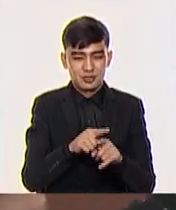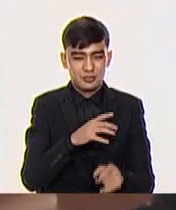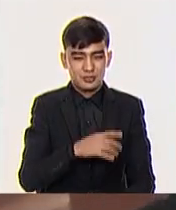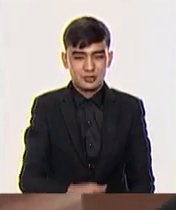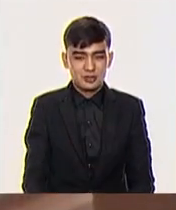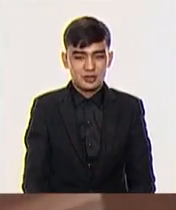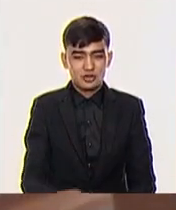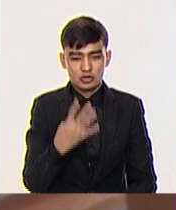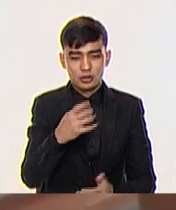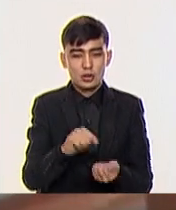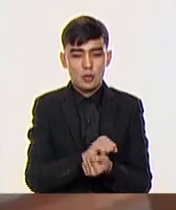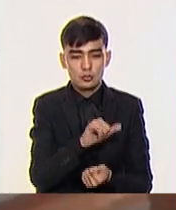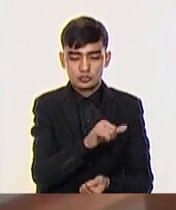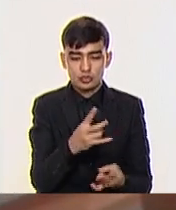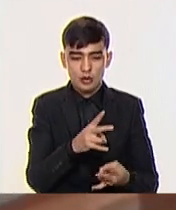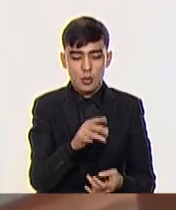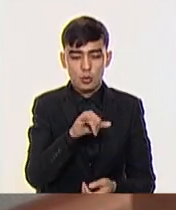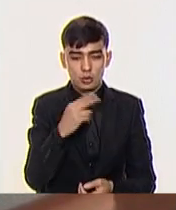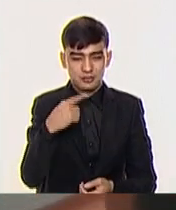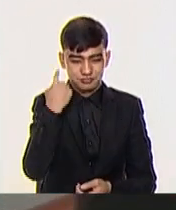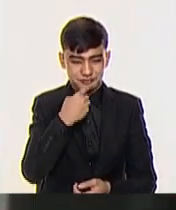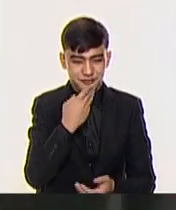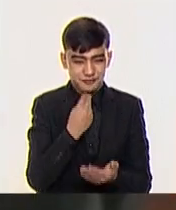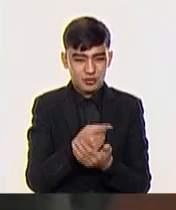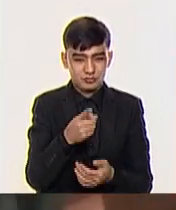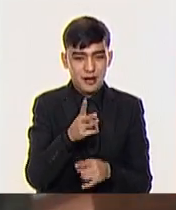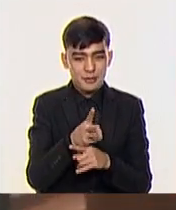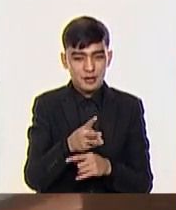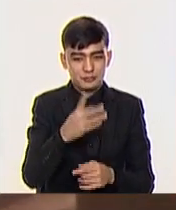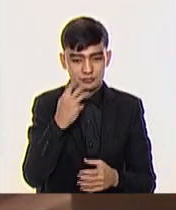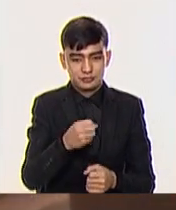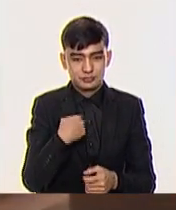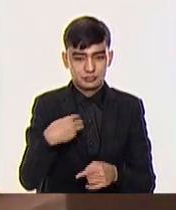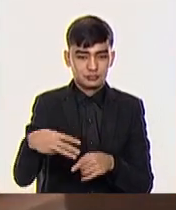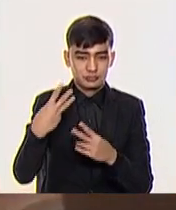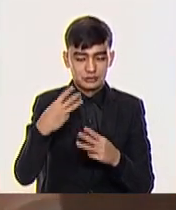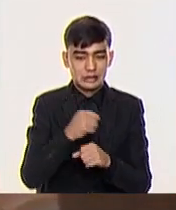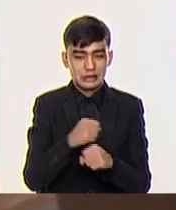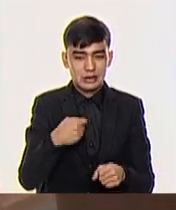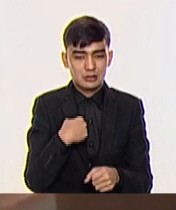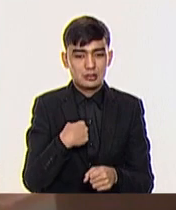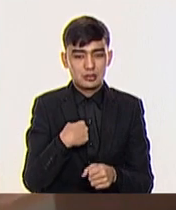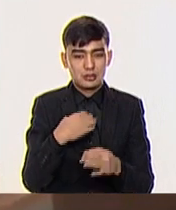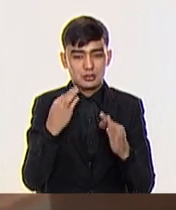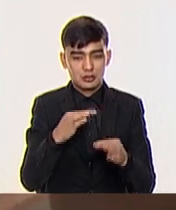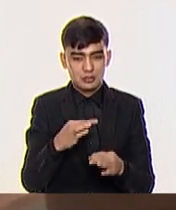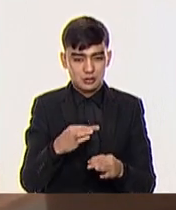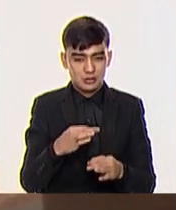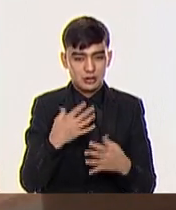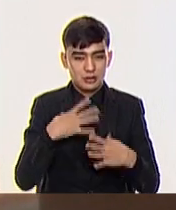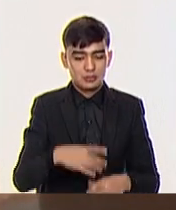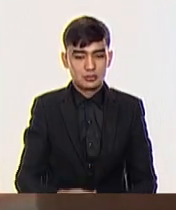должна требовать. Удостоверение личности, удостоверяющееся. Это выключи. Я тебе не разрешал еще включать себе. Показывай.